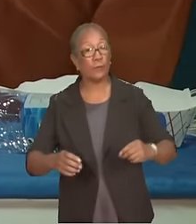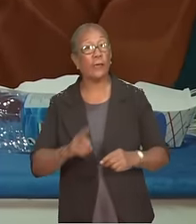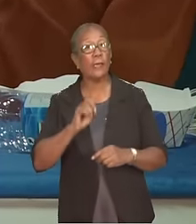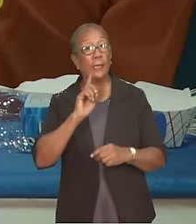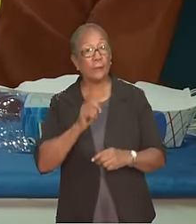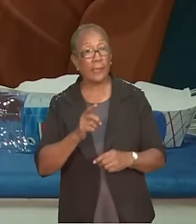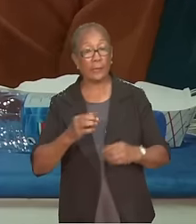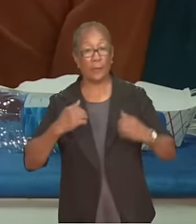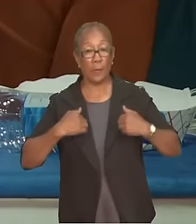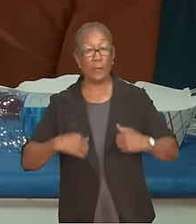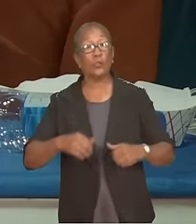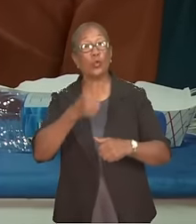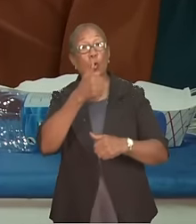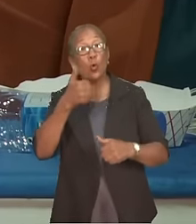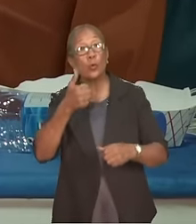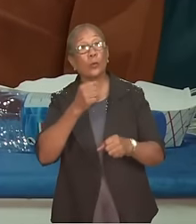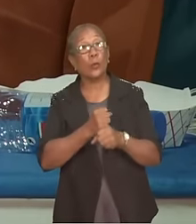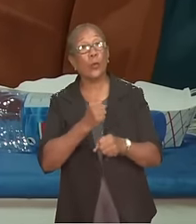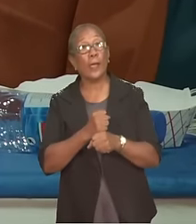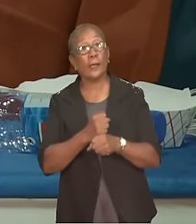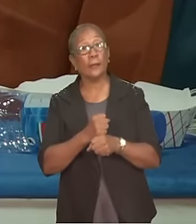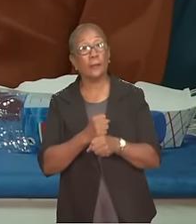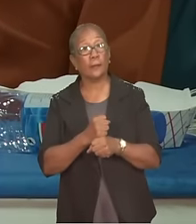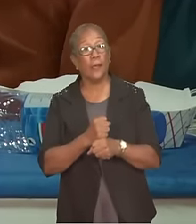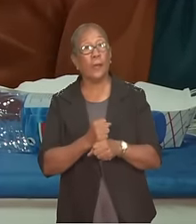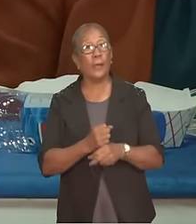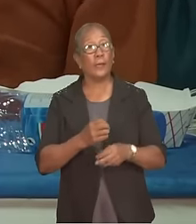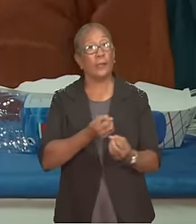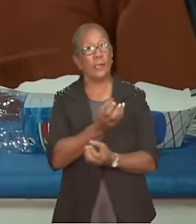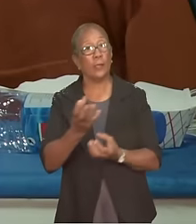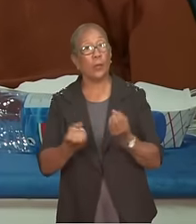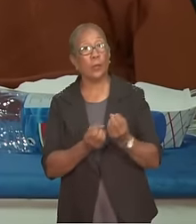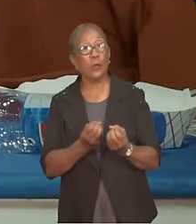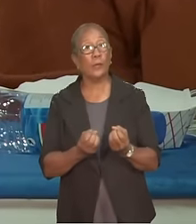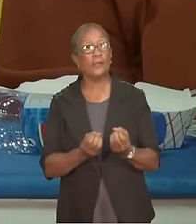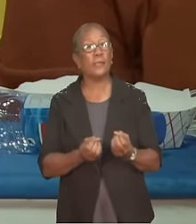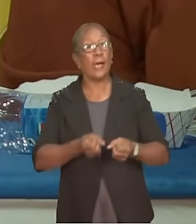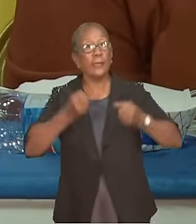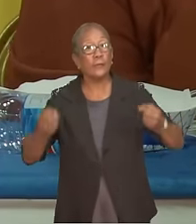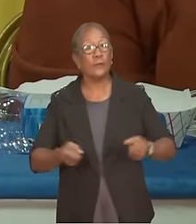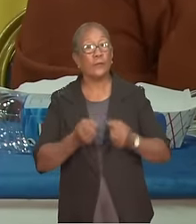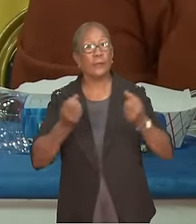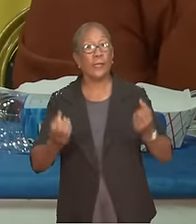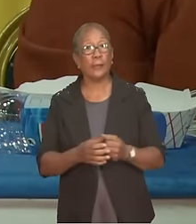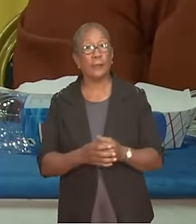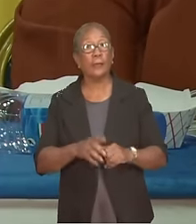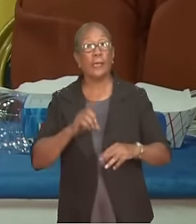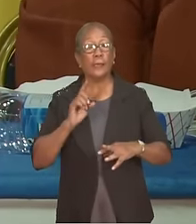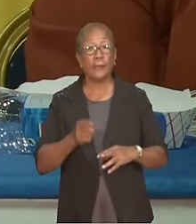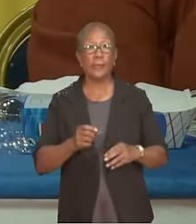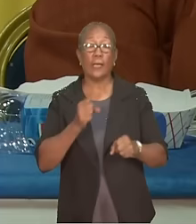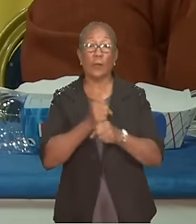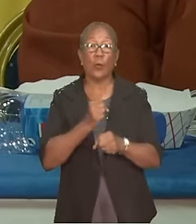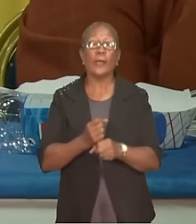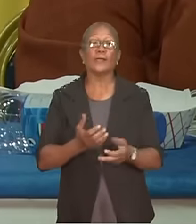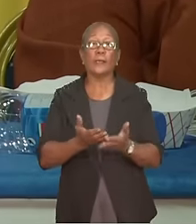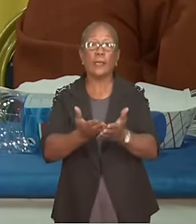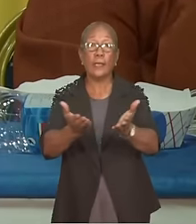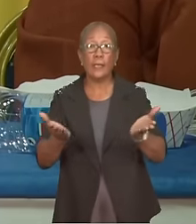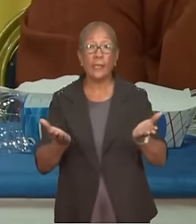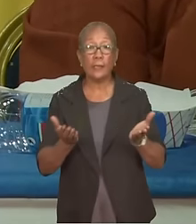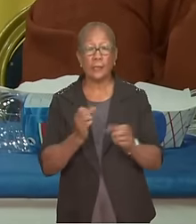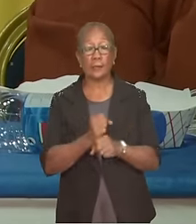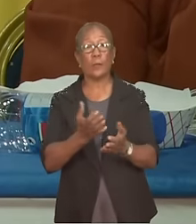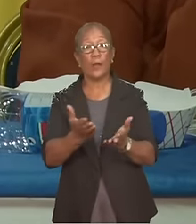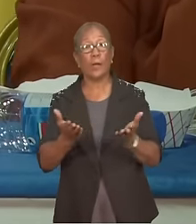het bedrijfsleven middels economische activiteiten toch wel zorgt dat er werkgelegenheid geschapen